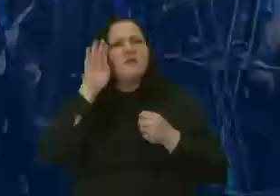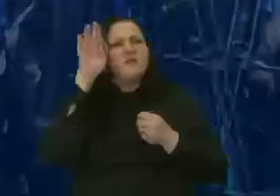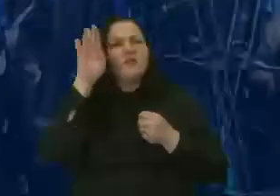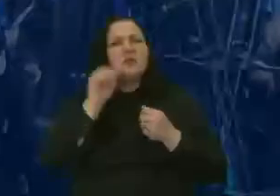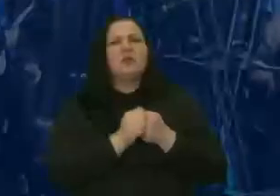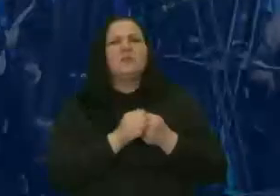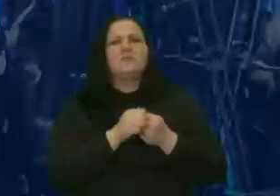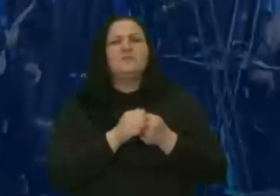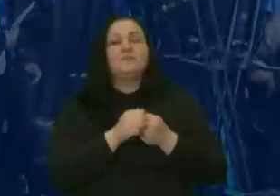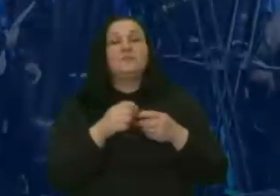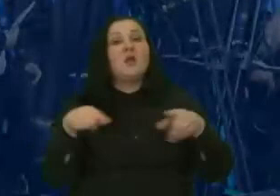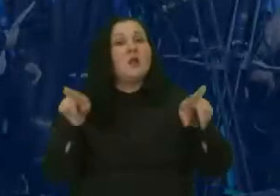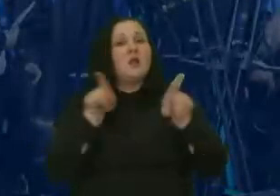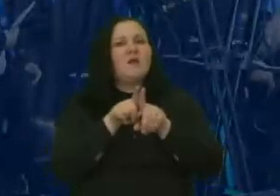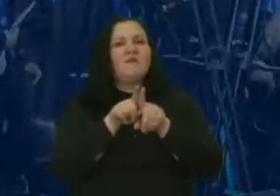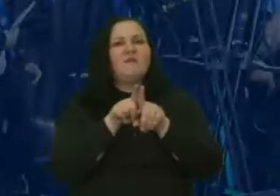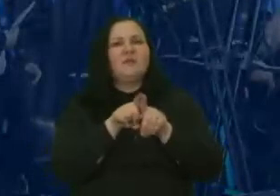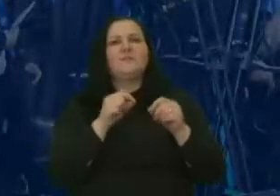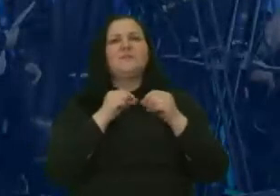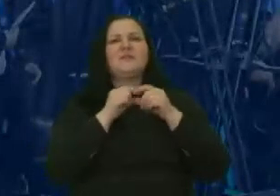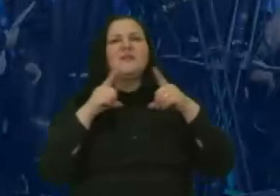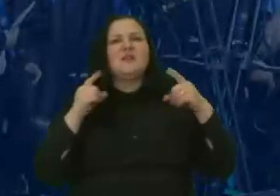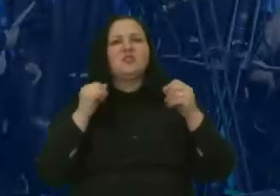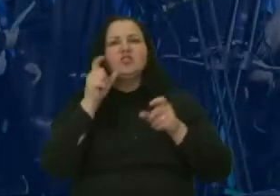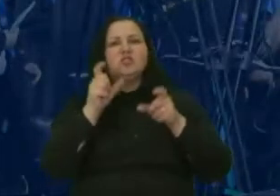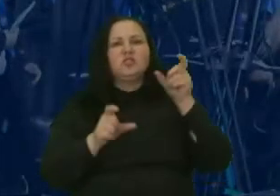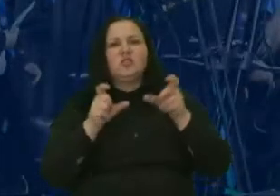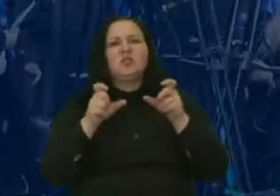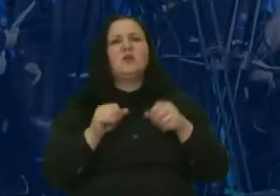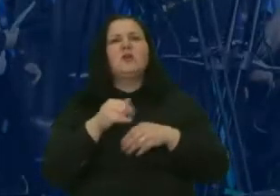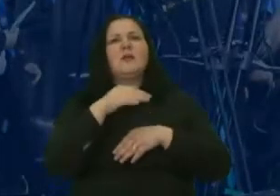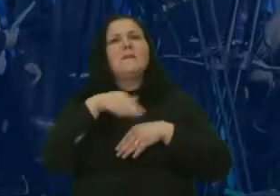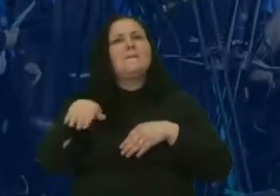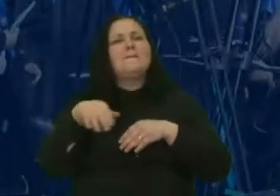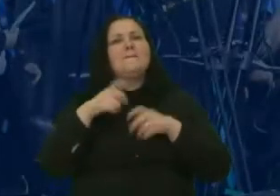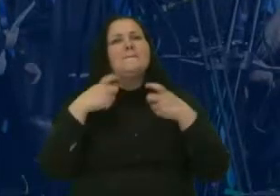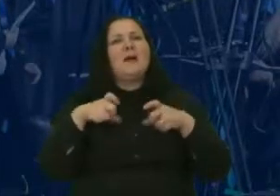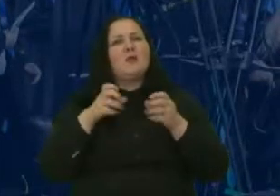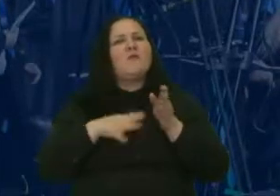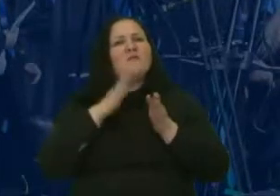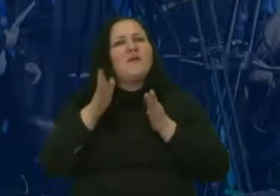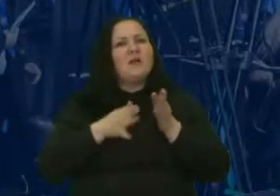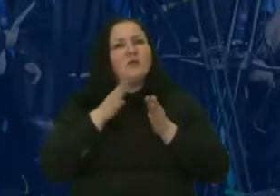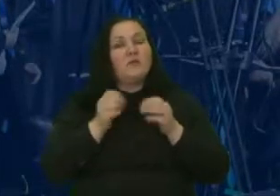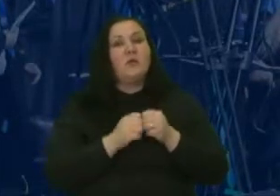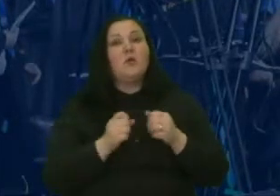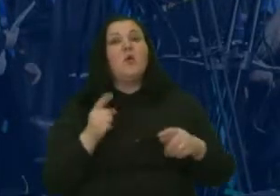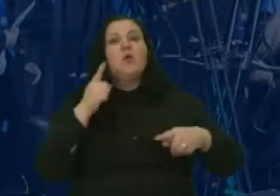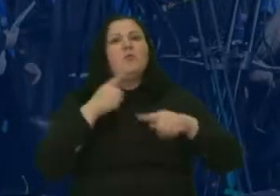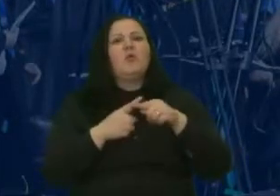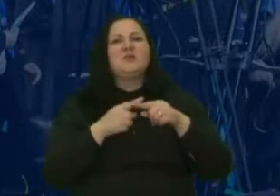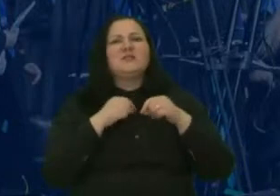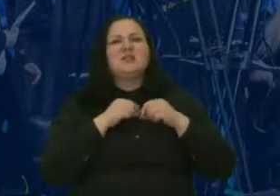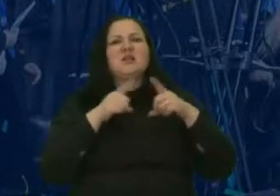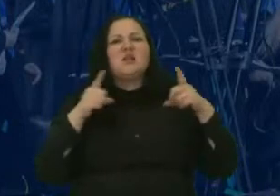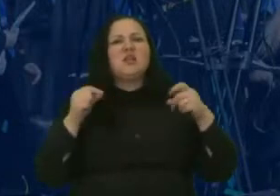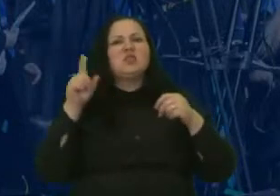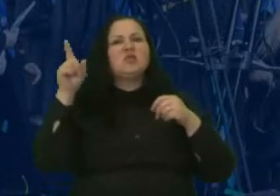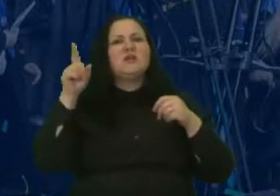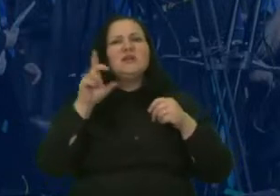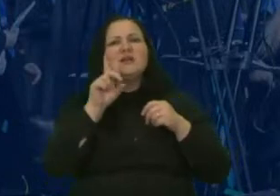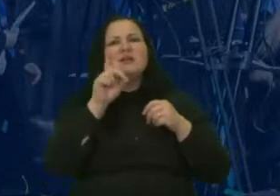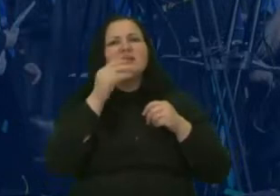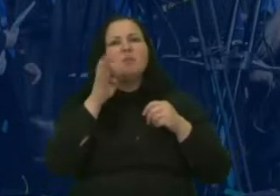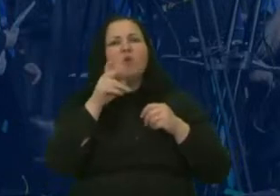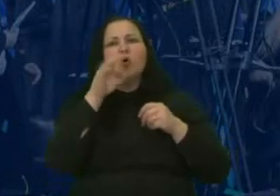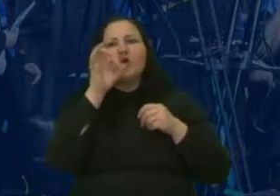vedere de asemenea grădiniță și creș în parcul feroviarilor creș în Dâmbu rotund Apropo de toate solicitările pe care avem în permanență de la cetățeni de la